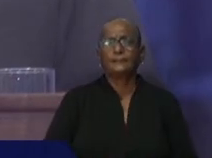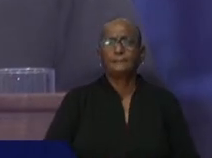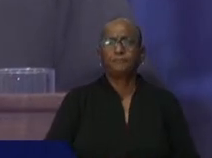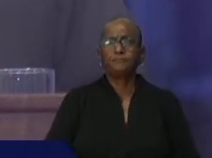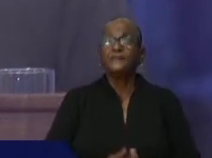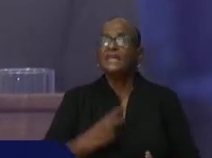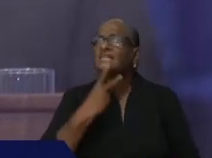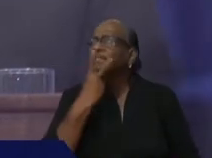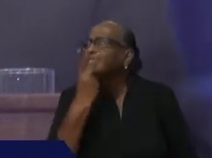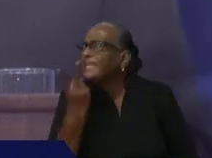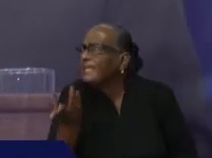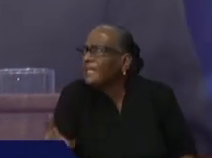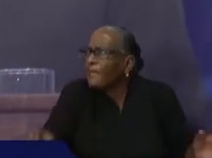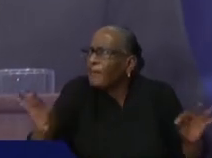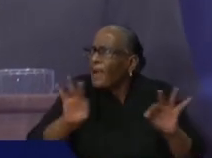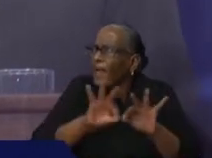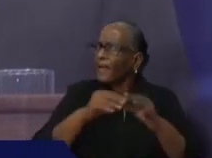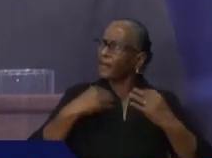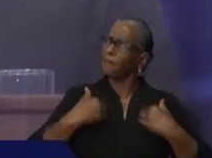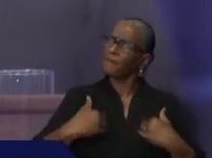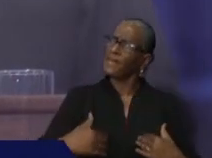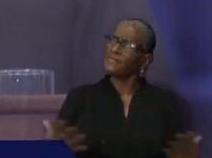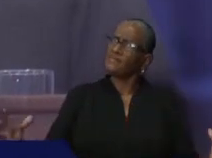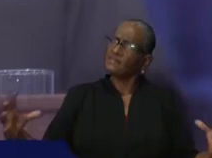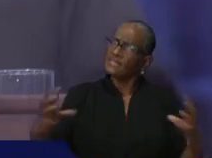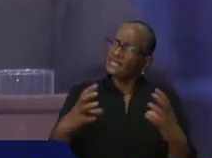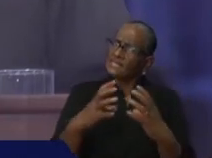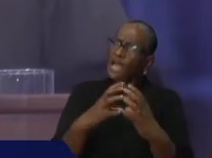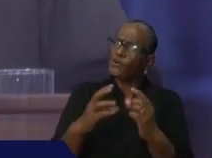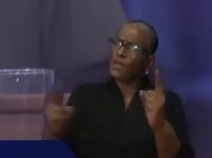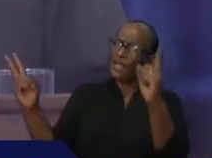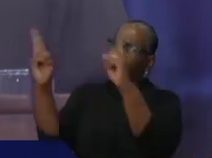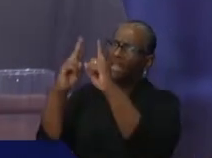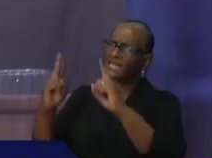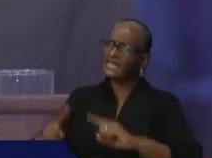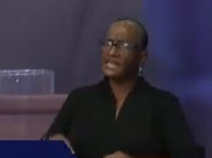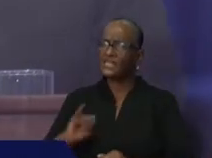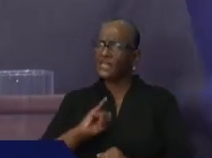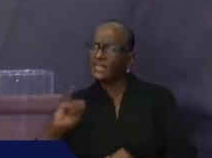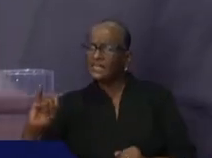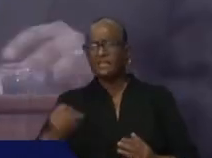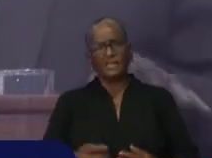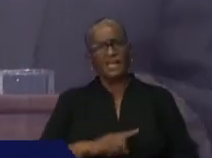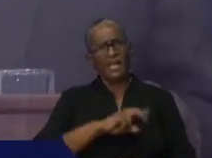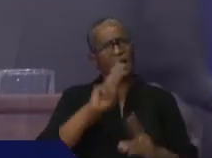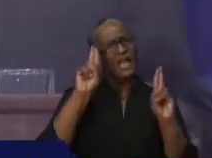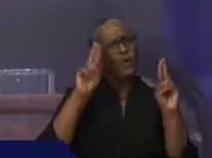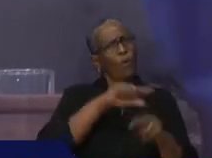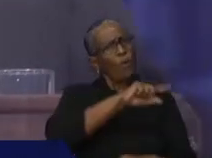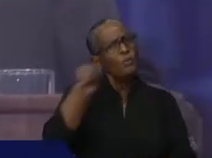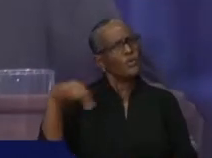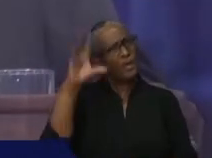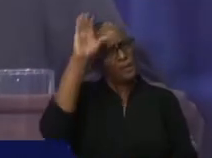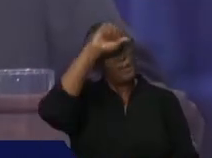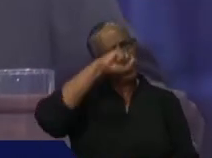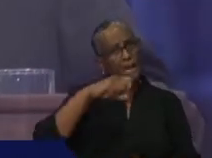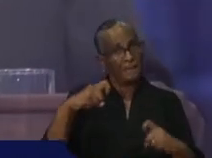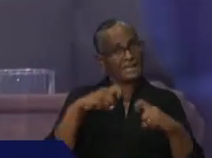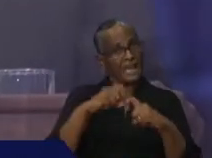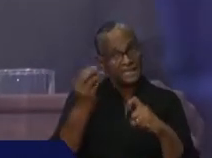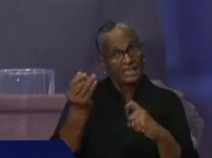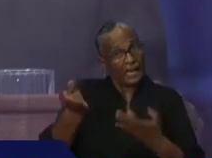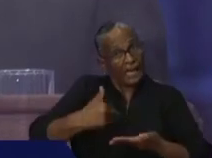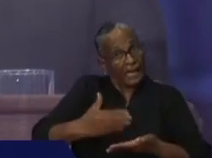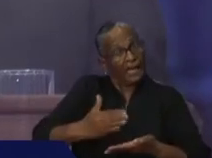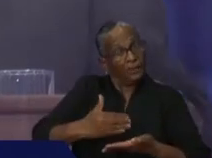Zie daar de belangrijkheid, mijn mensen, van samenwerken met internationale instituten. En ik hoop dat men begrijpt, als u extra geld wil hebben in het land,